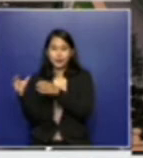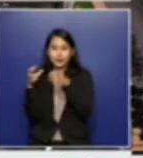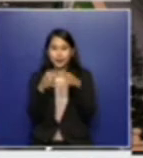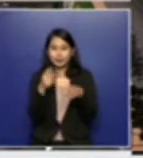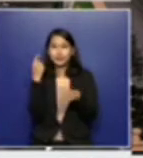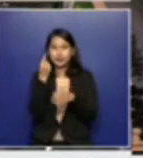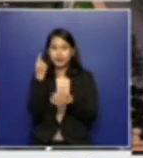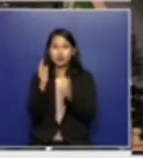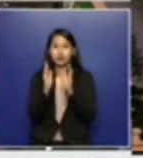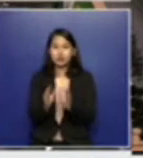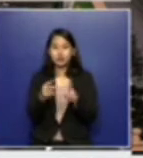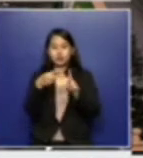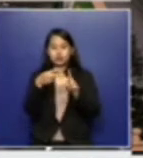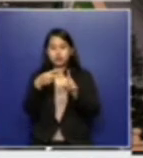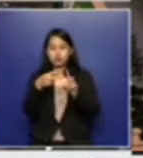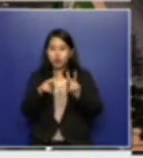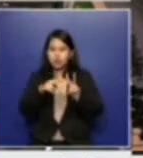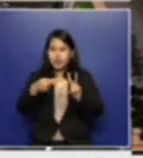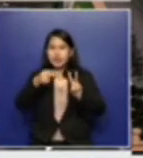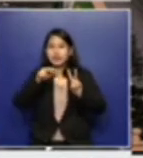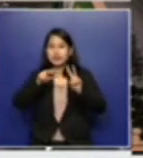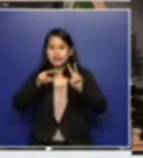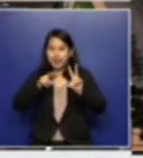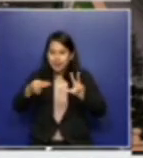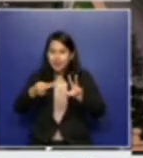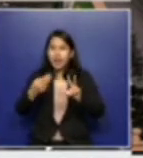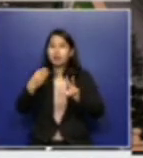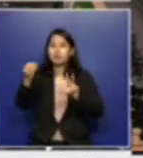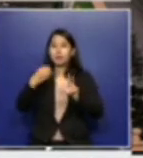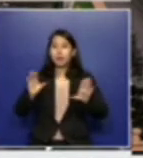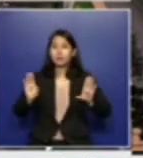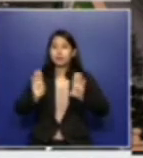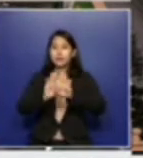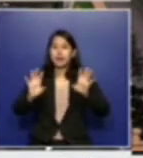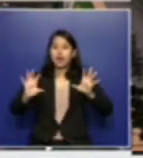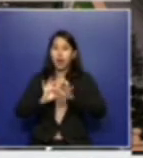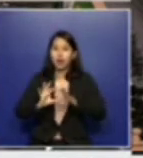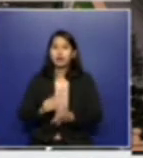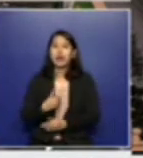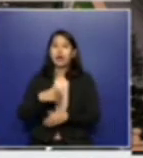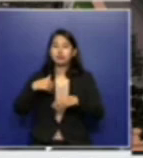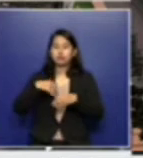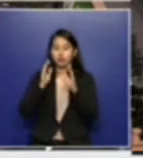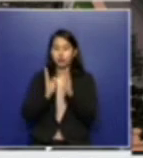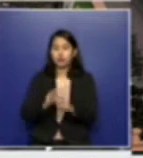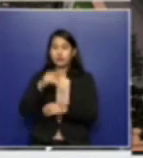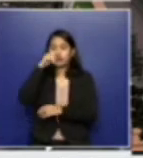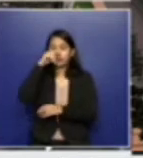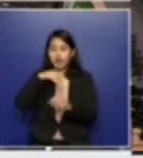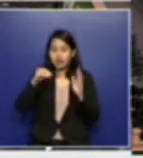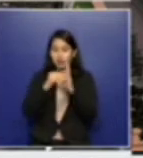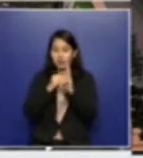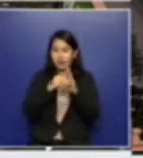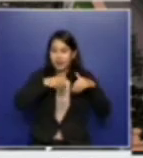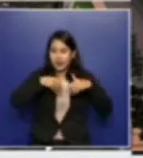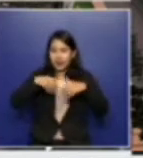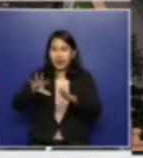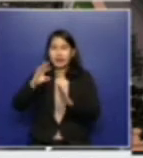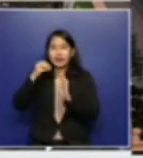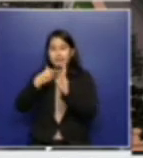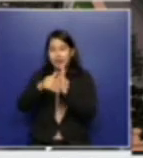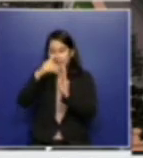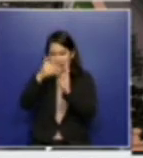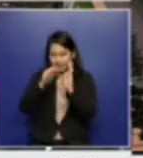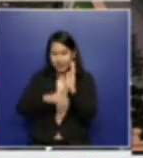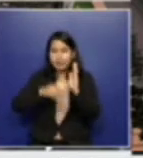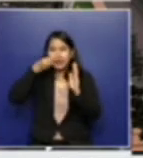คนตกใจอีกครับปิดประเทศครับล็อกดาวน์ไล่คนจากกรุงเทพออกต่างจังหวัดปิดอีก 3-4 เดือนตื่นตระ